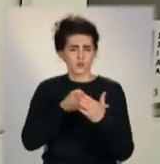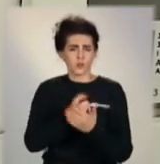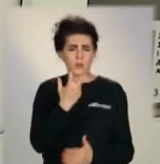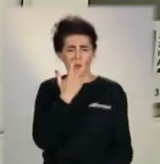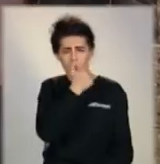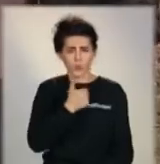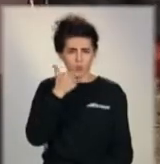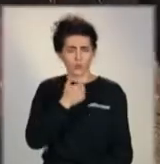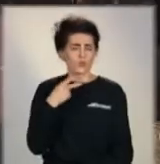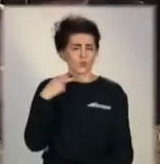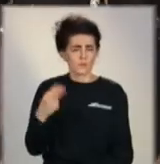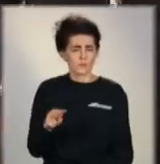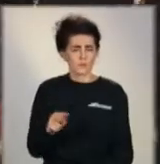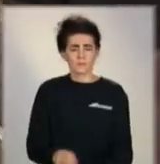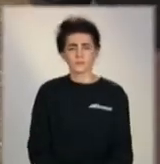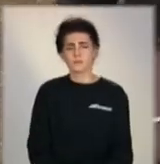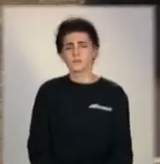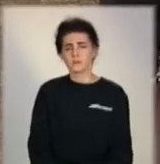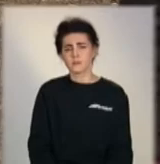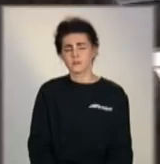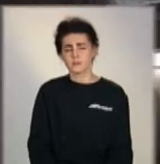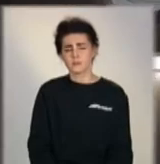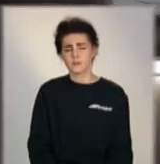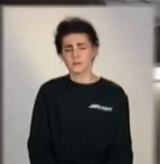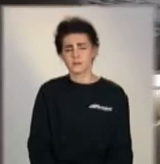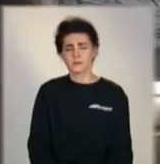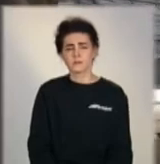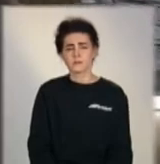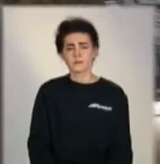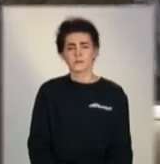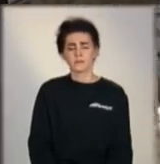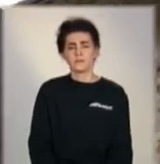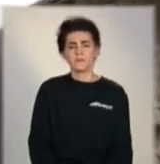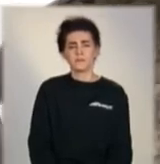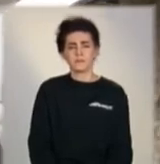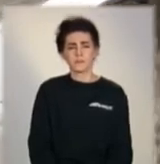3 років. Олена Успенська, Олеся Боровик, Володимир Краснов, телеканал «Донбас».